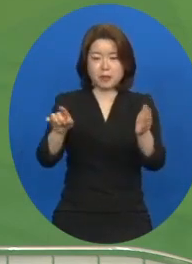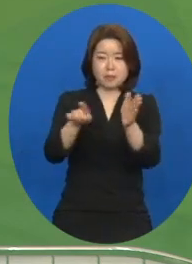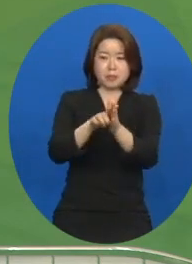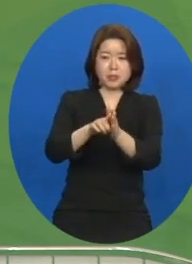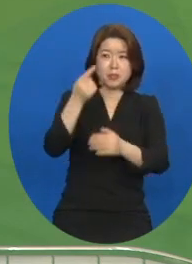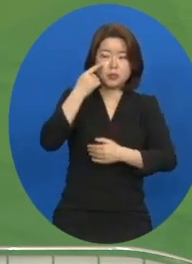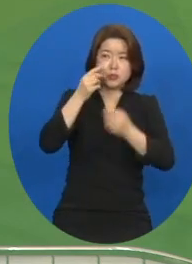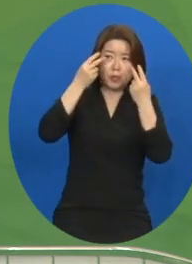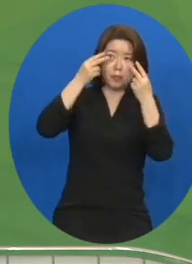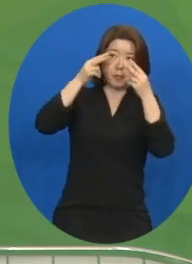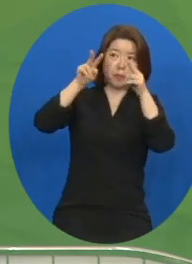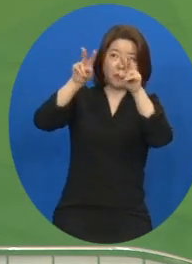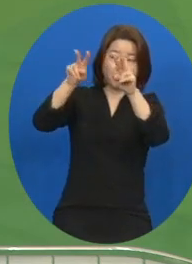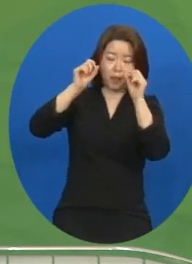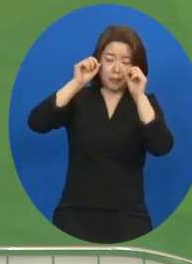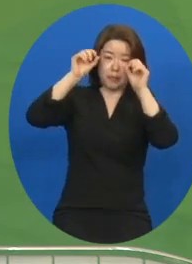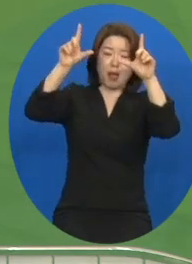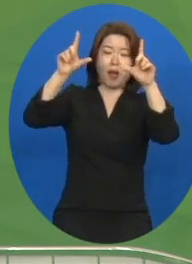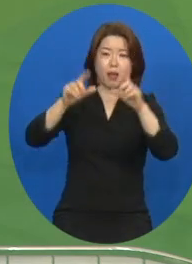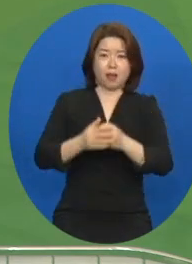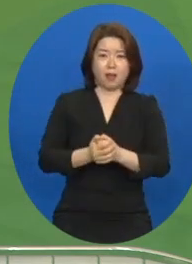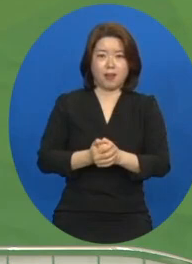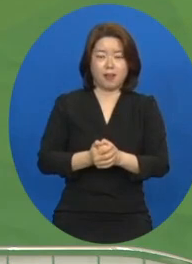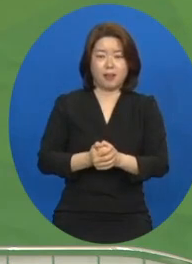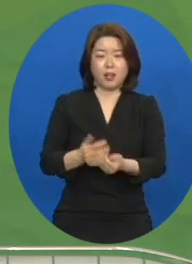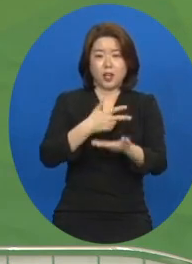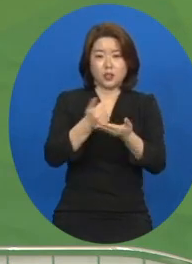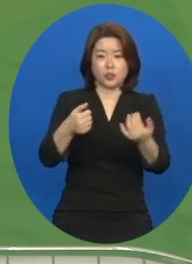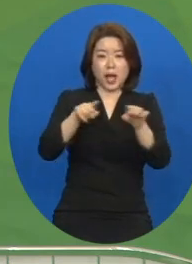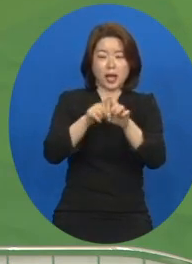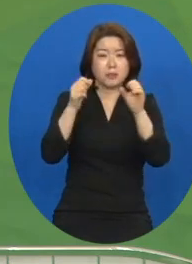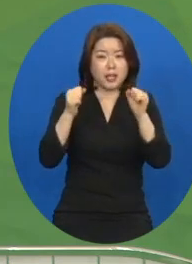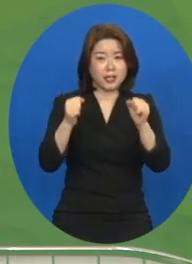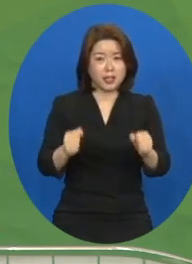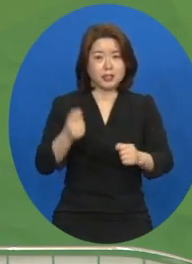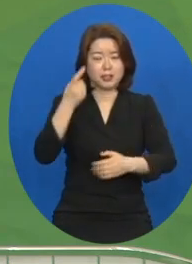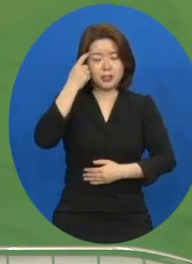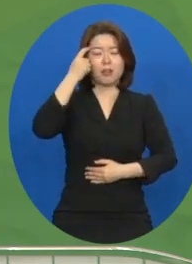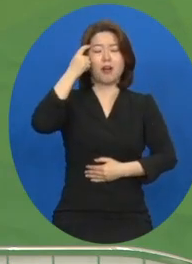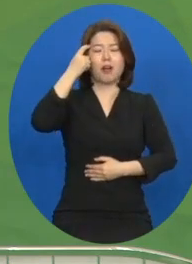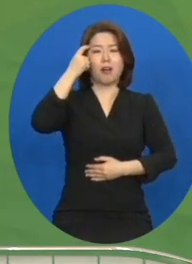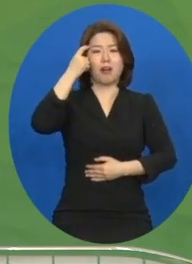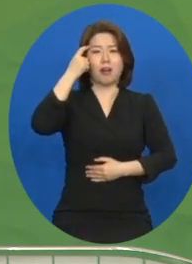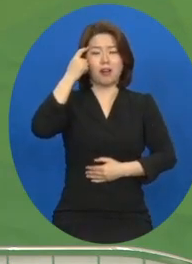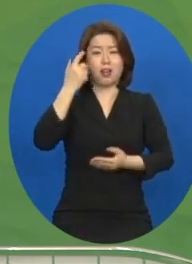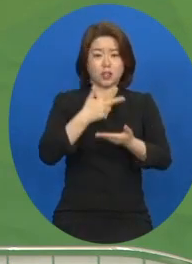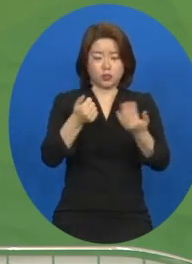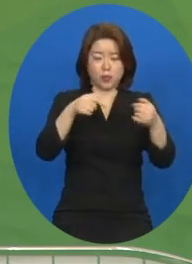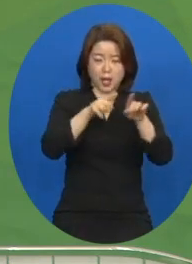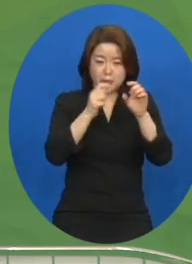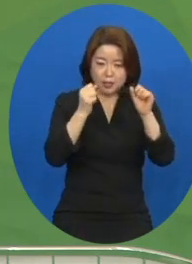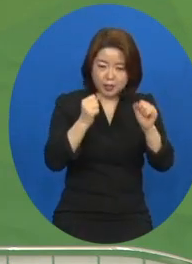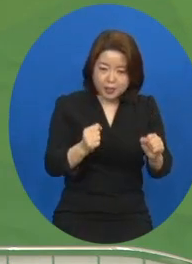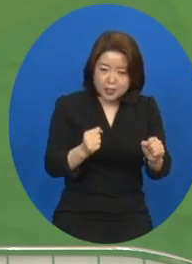열리기 시작합니다. 주님이 함께 계시는 것이 생각나요. 주님이 함께 계시는 게 믿어져요.